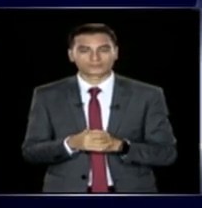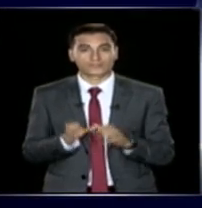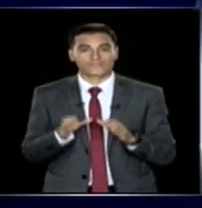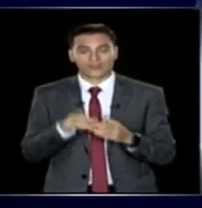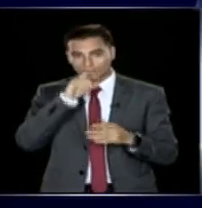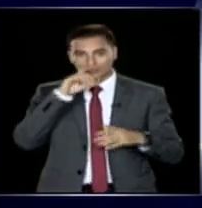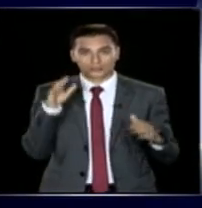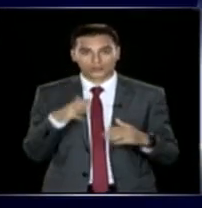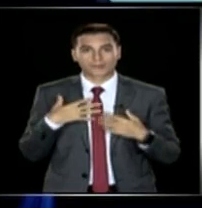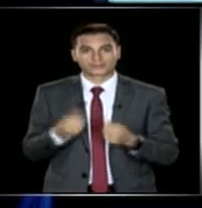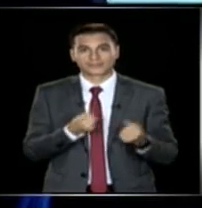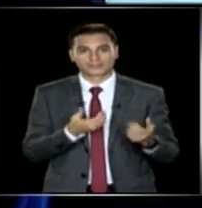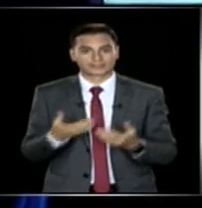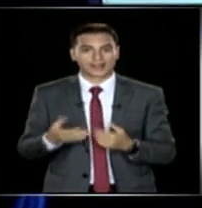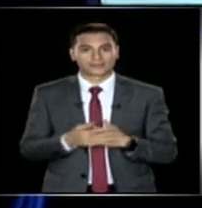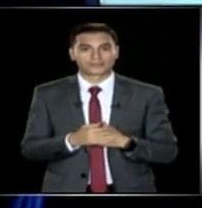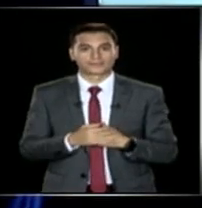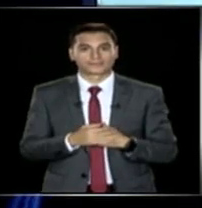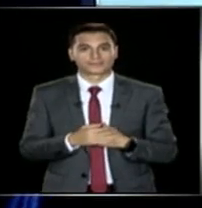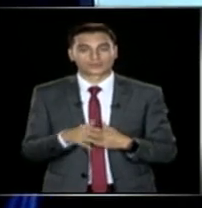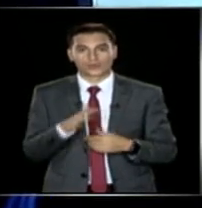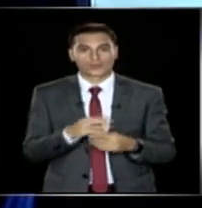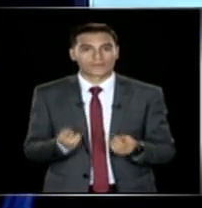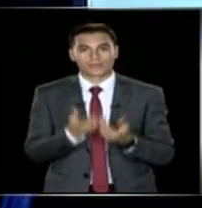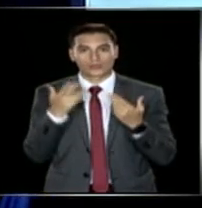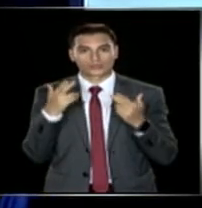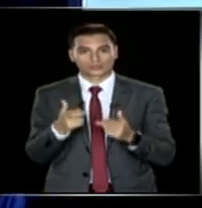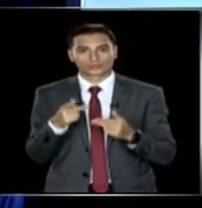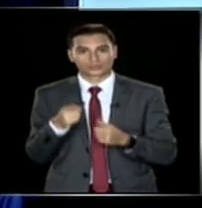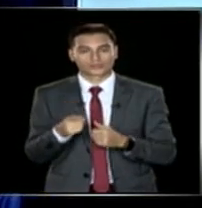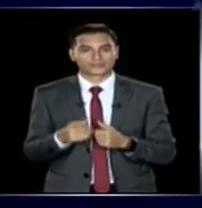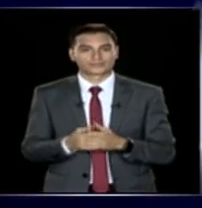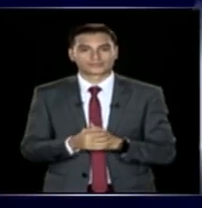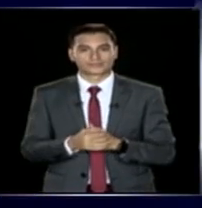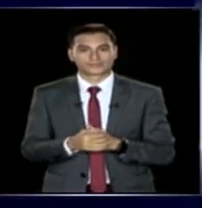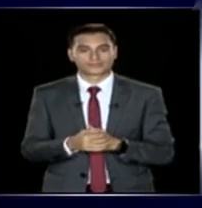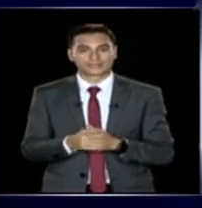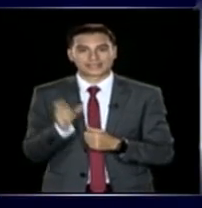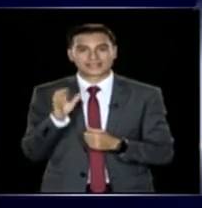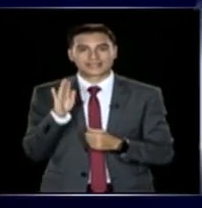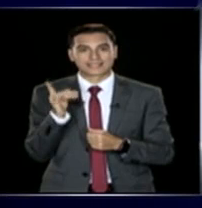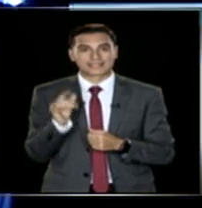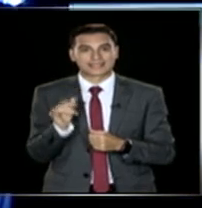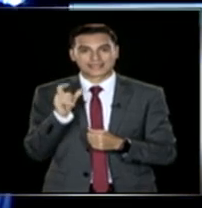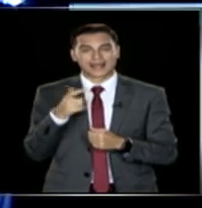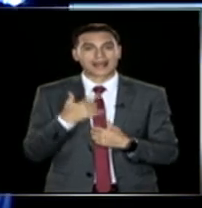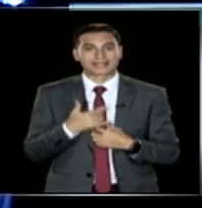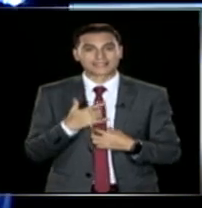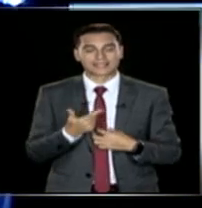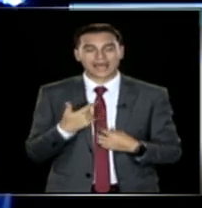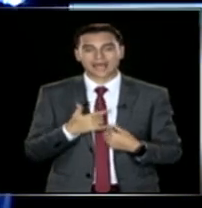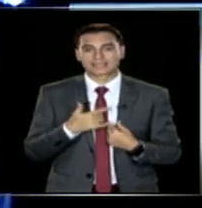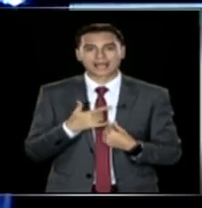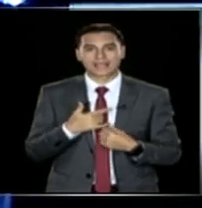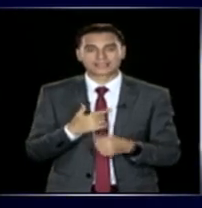فريق سكور حمد لله على السلامة. الله يسلمك. منورنا في الاستوديو. منور حضرتك. نسرين، احساسك ايه؟ احساس ما